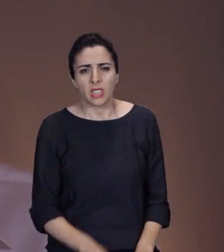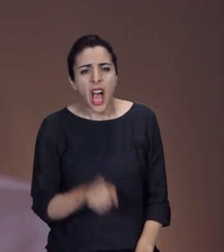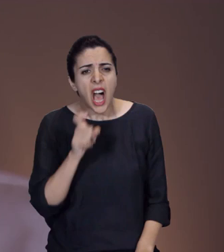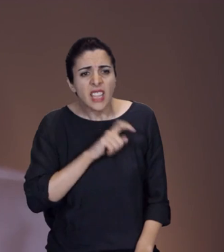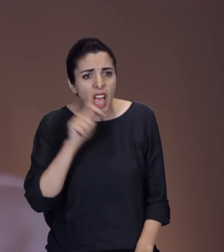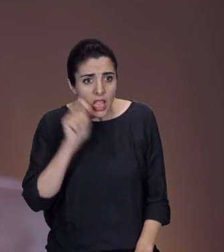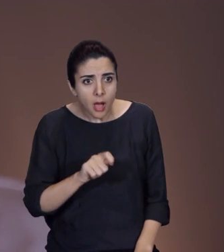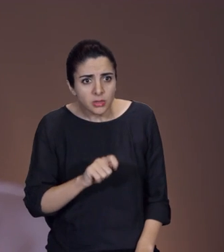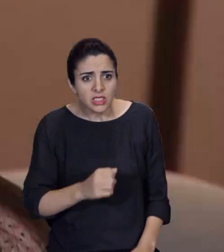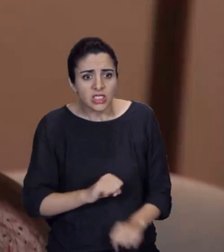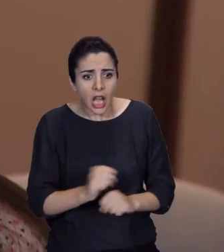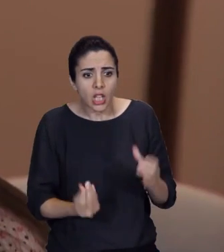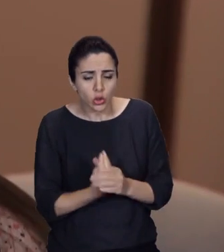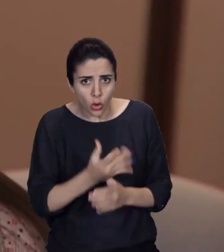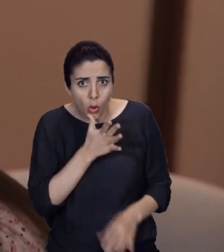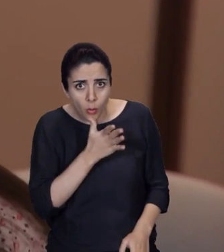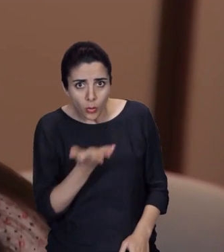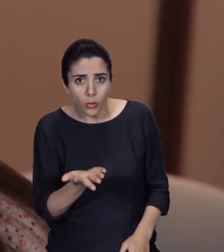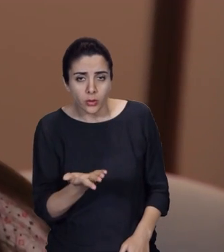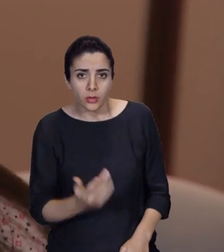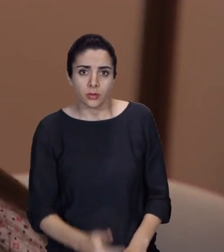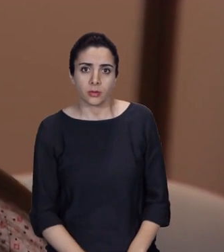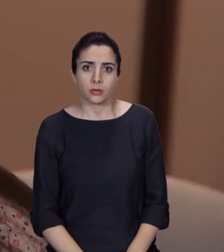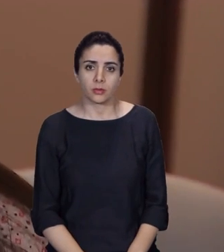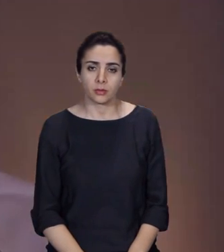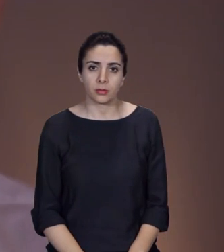Yaptığın hataların neler doğurduğunu görüyorsun değil mi?